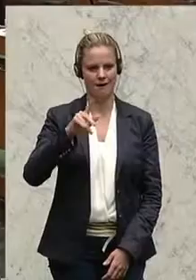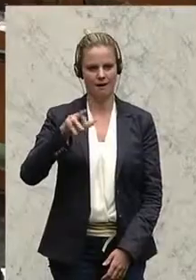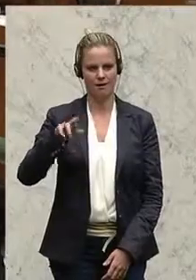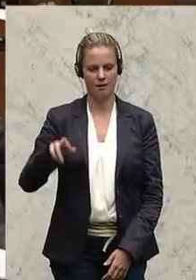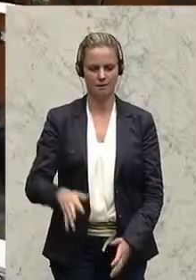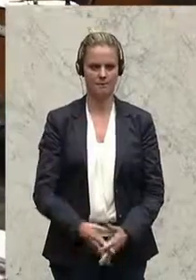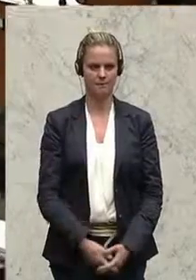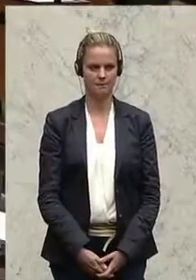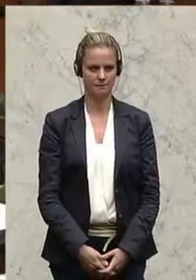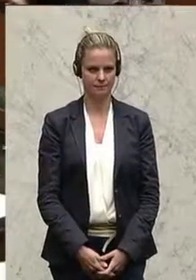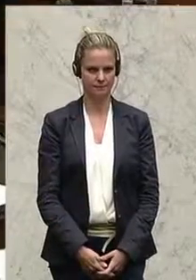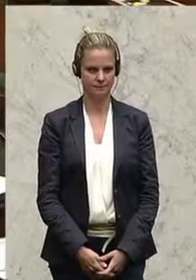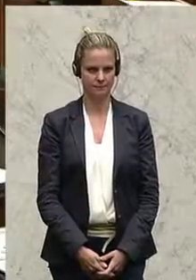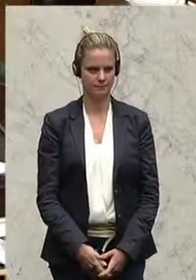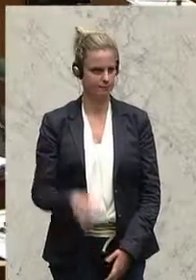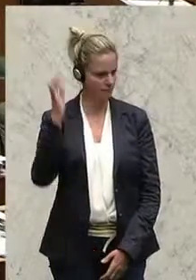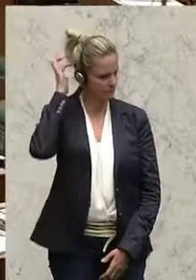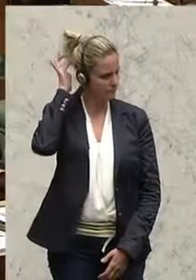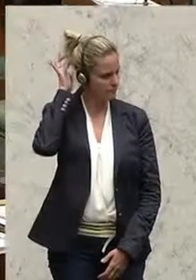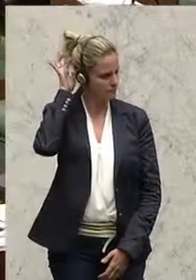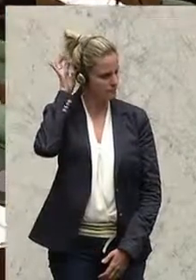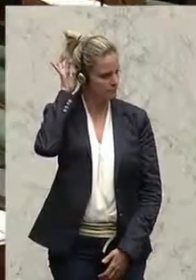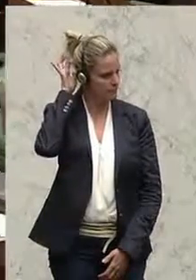der SPÖ. Nun müsse man in einen neuen, umfassenden Sicherheitsdialog mit Russland treten.